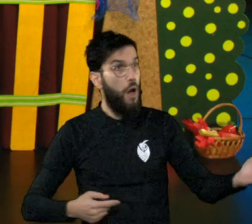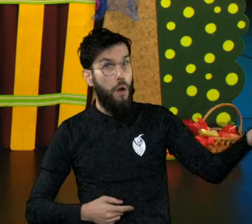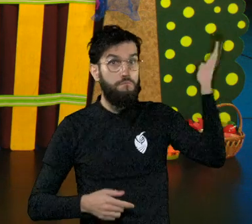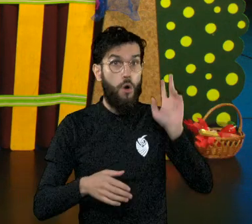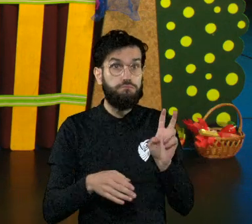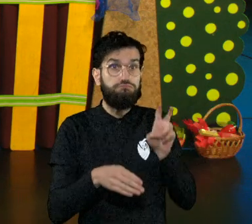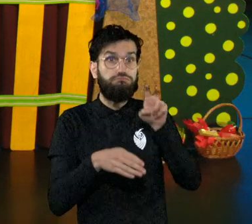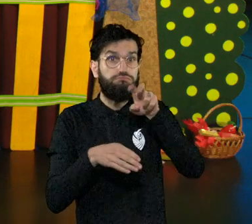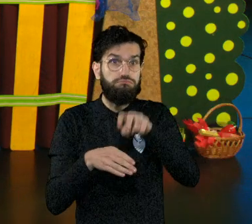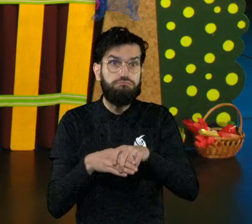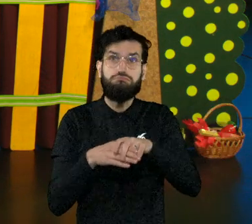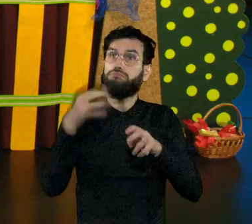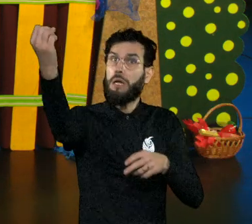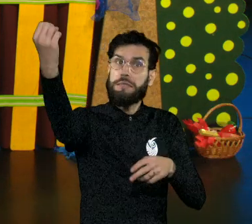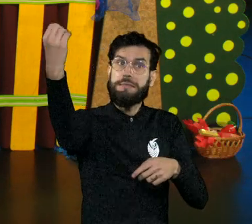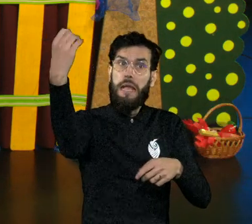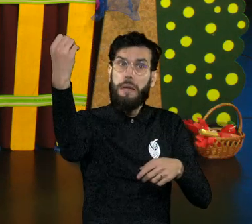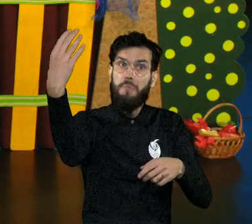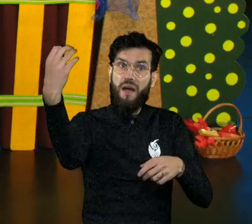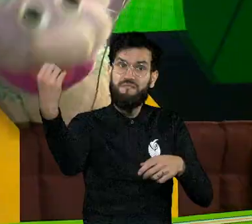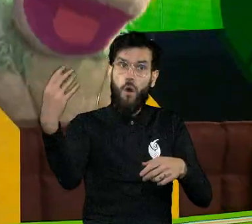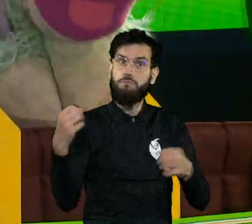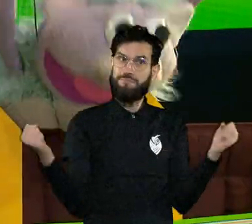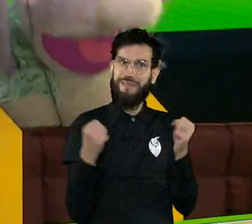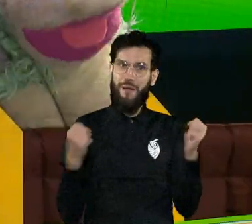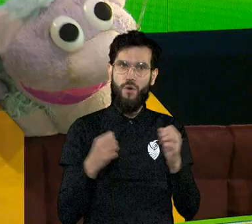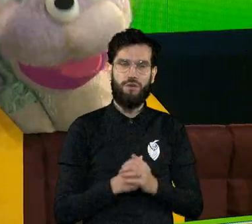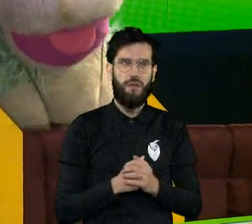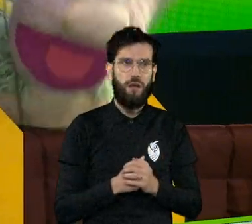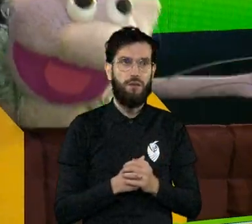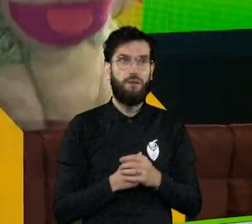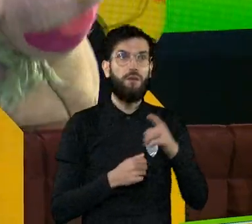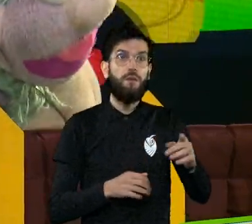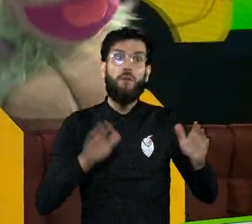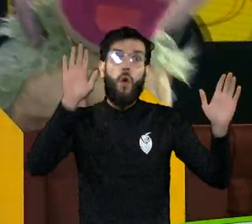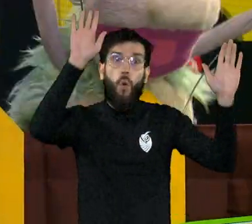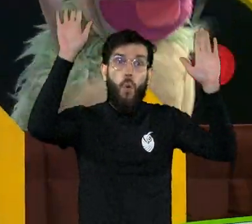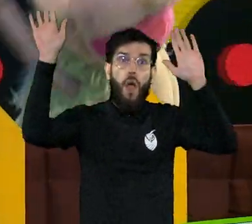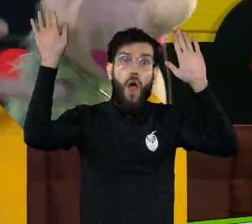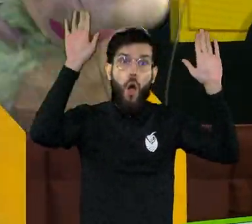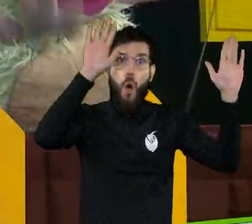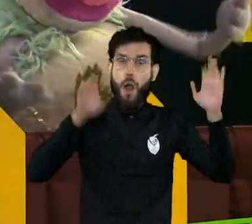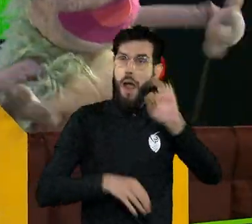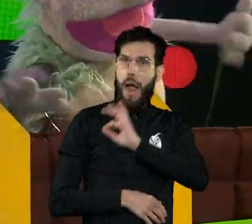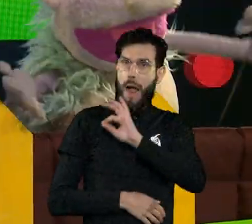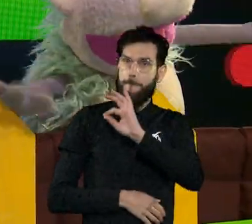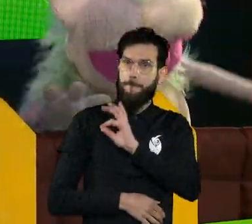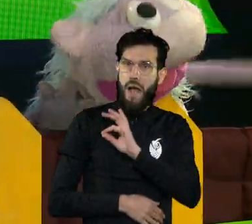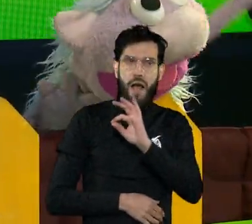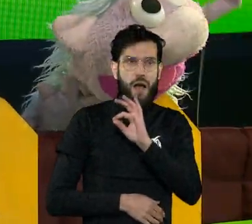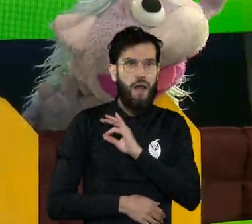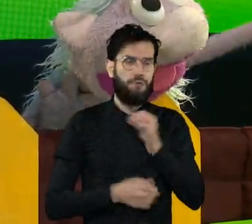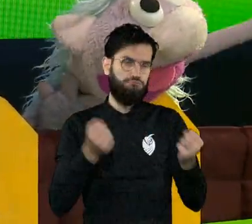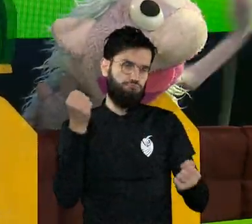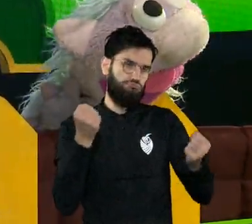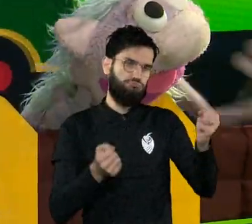sa. Semafórov neboj sa. Jasné! Ruky hore idú auta, naši veľkí kamoši. Otoč volant,